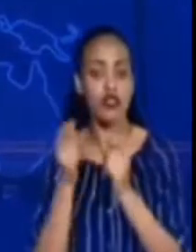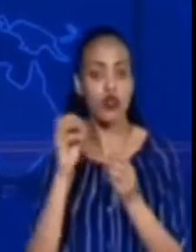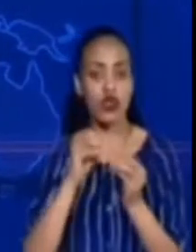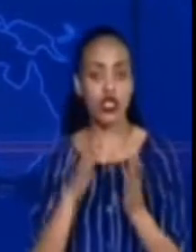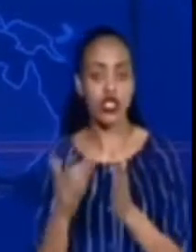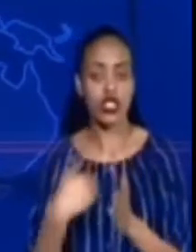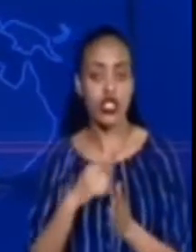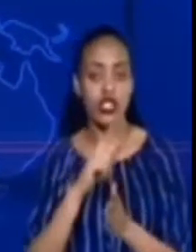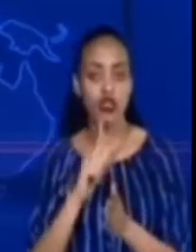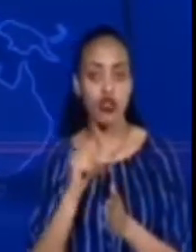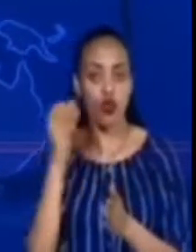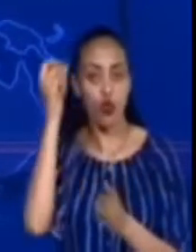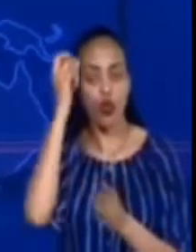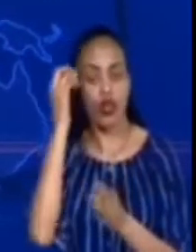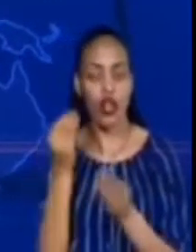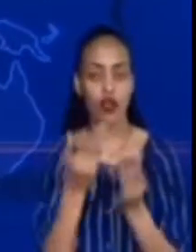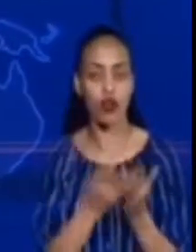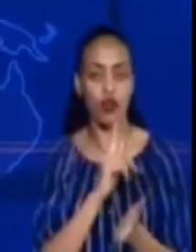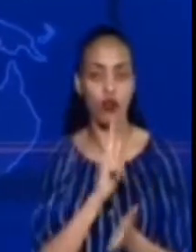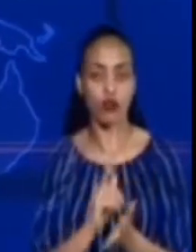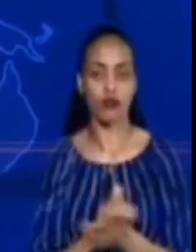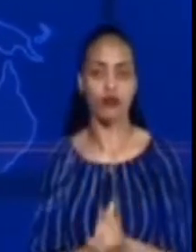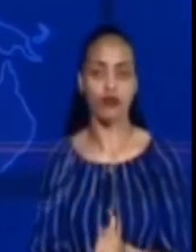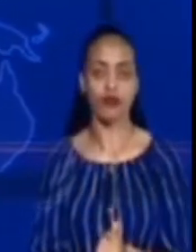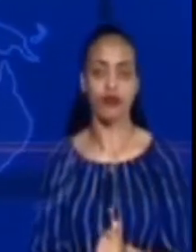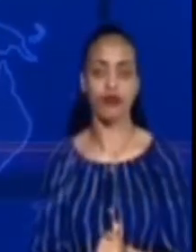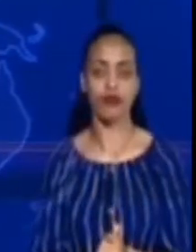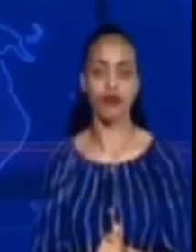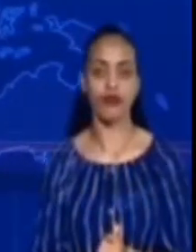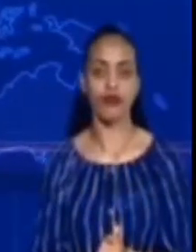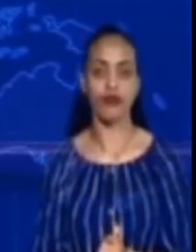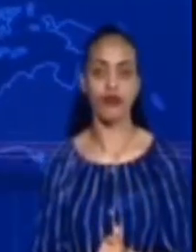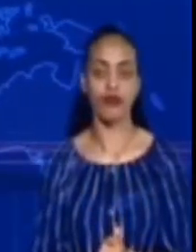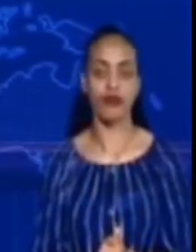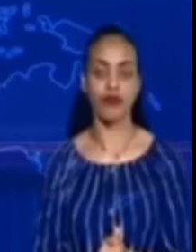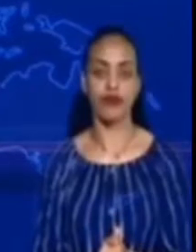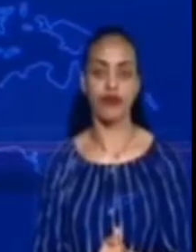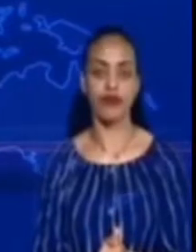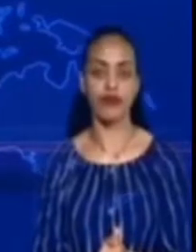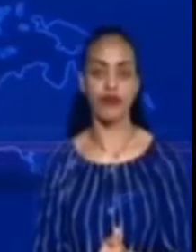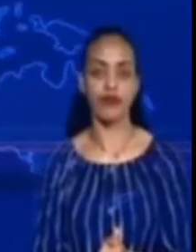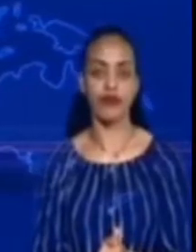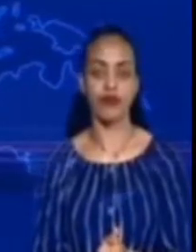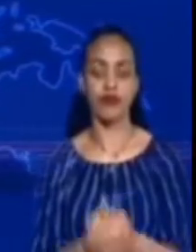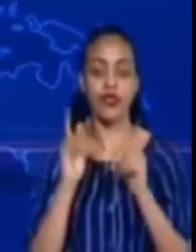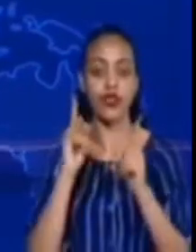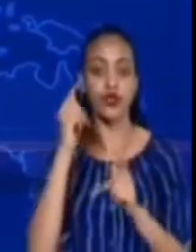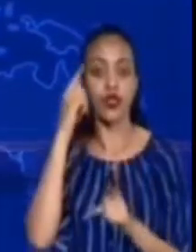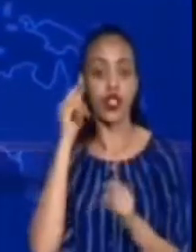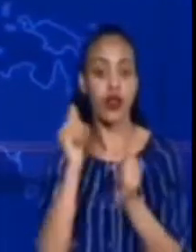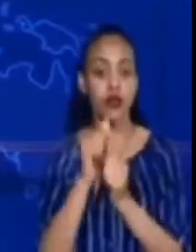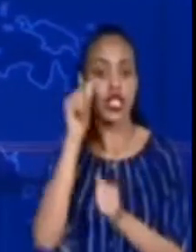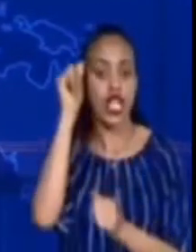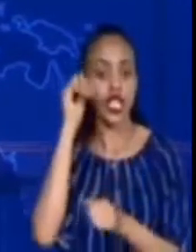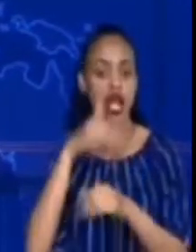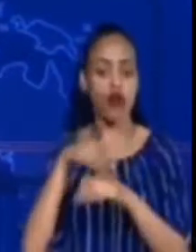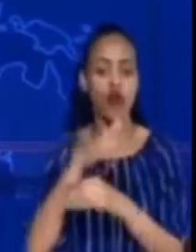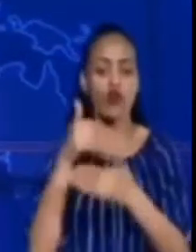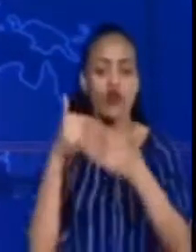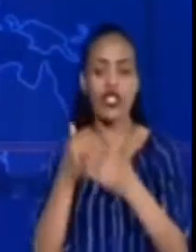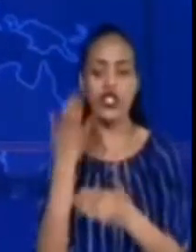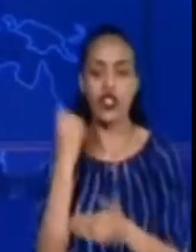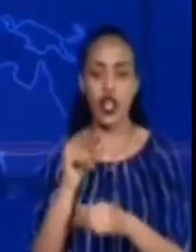ይሄ አሁን ያሉ አስተማሪ ሚገርማችሁ ነገር ሲፈልግ መጽሐፍ ቅዱስ ላይ ወይ ተማሩት ዴቪ አንስ